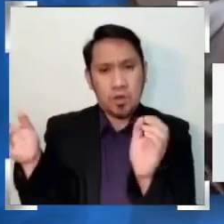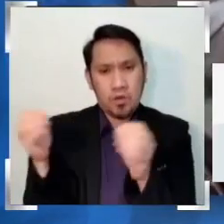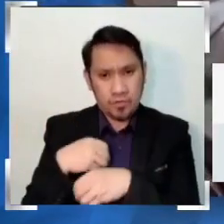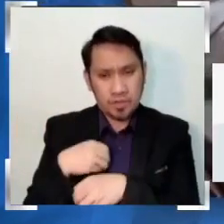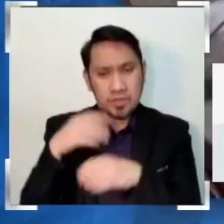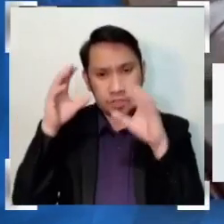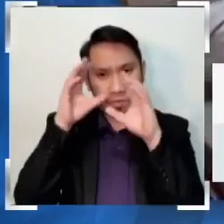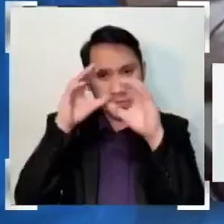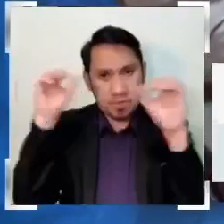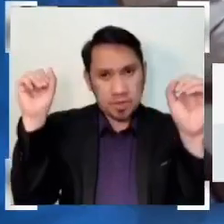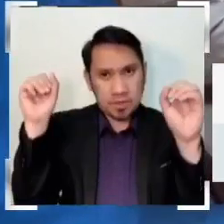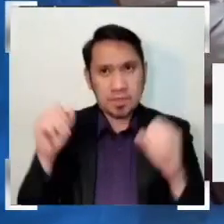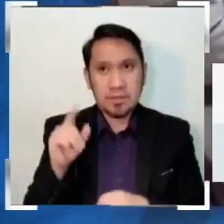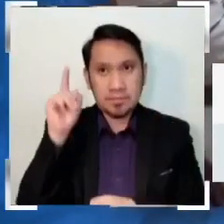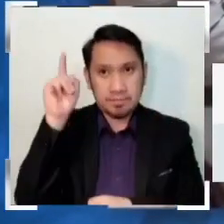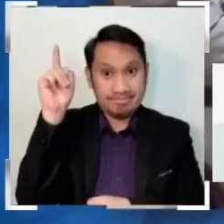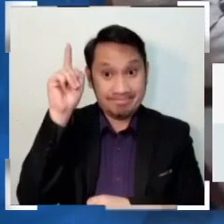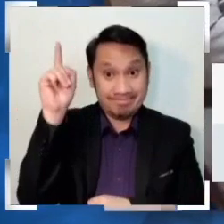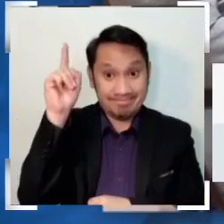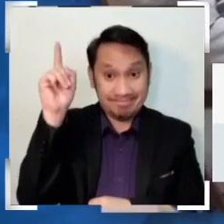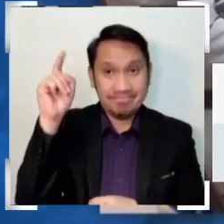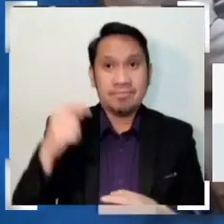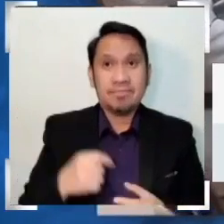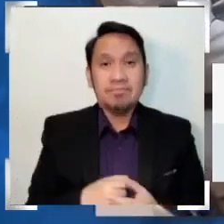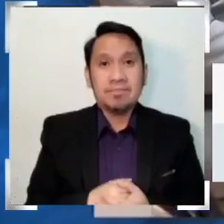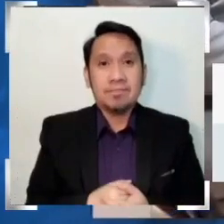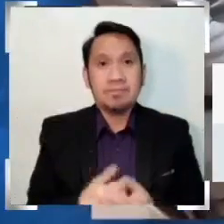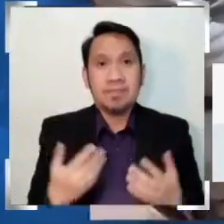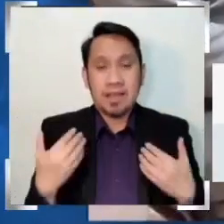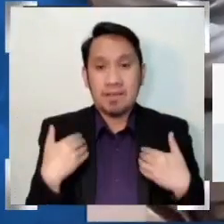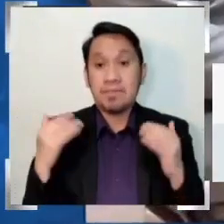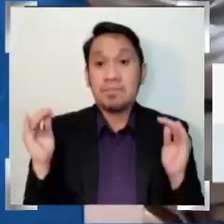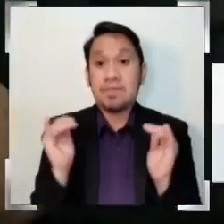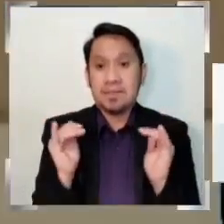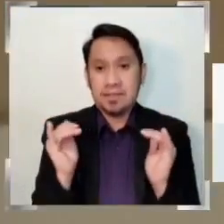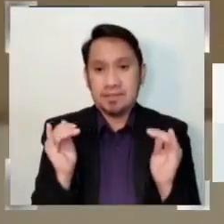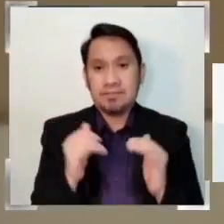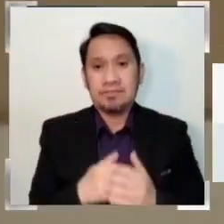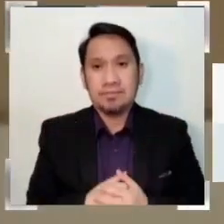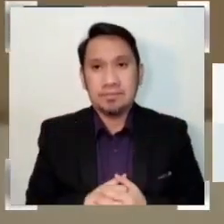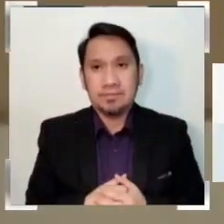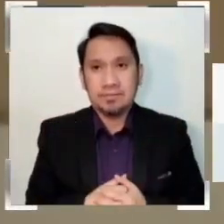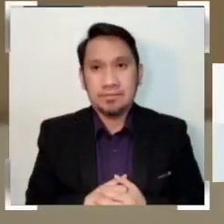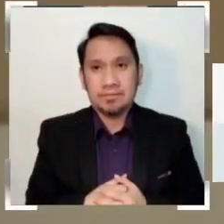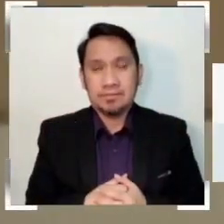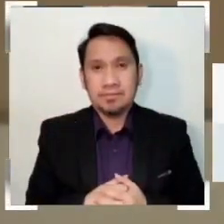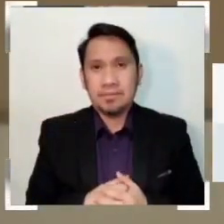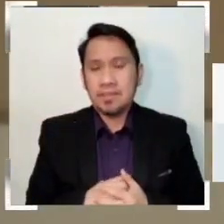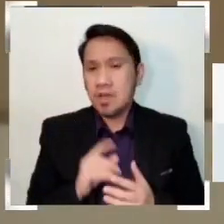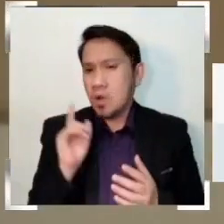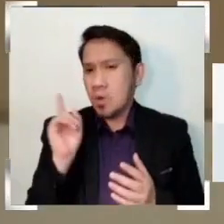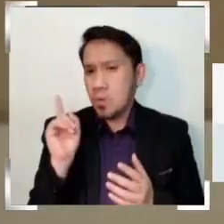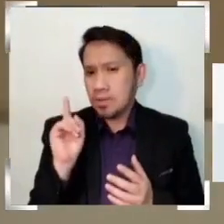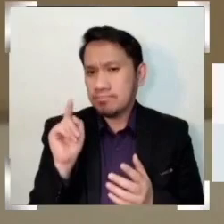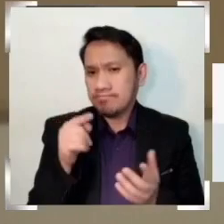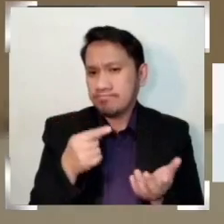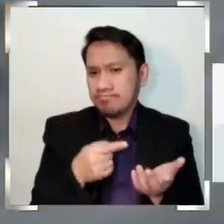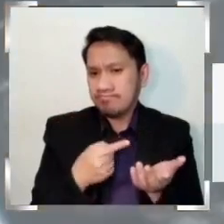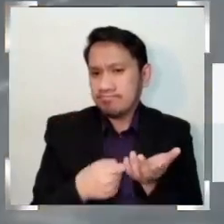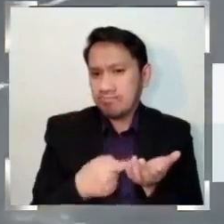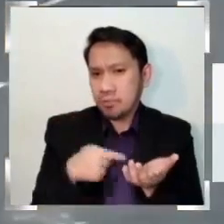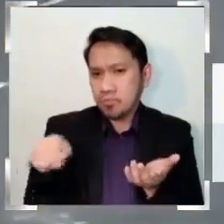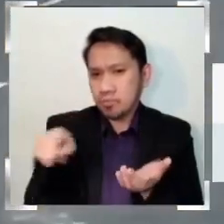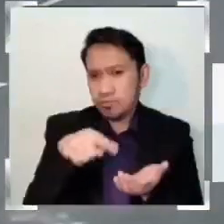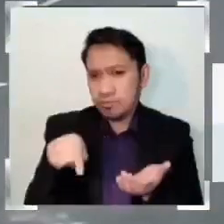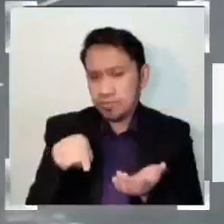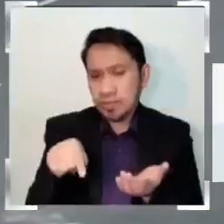LTFRB Chairman at ngayoy Presidential Communications Secretary Cheloy Garafila. Ayon sa manibela, sumang-ayon ang Malacanang na